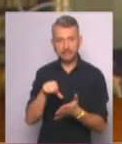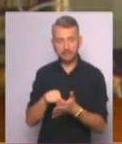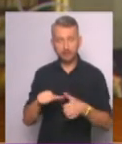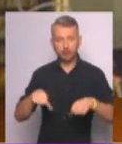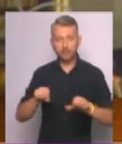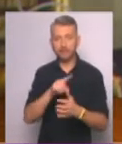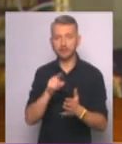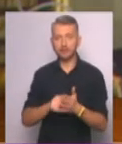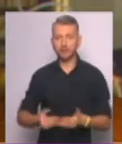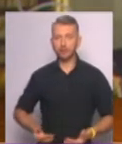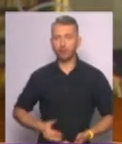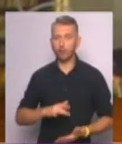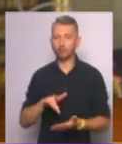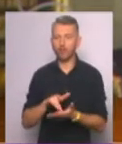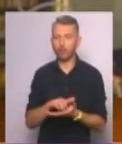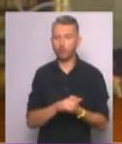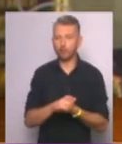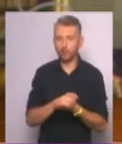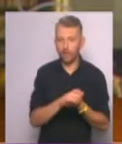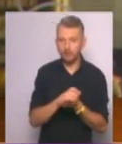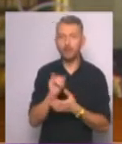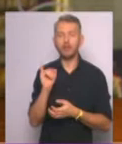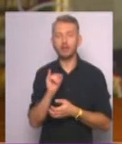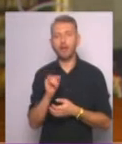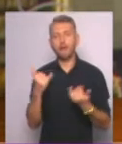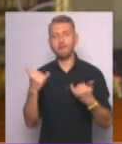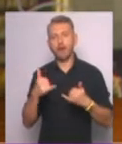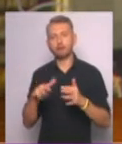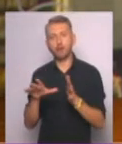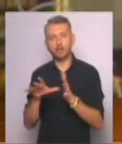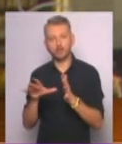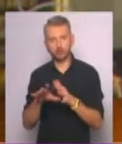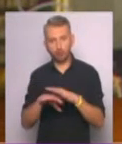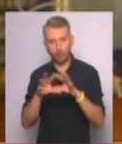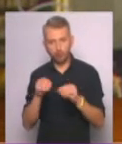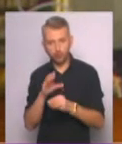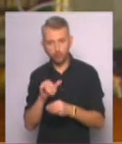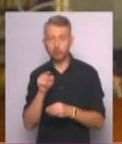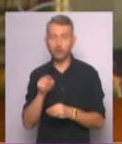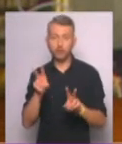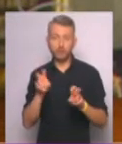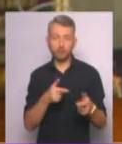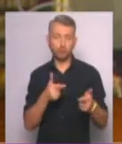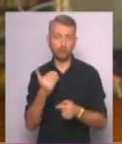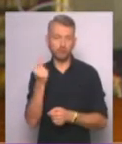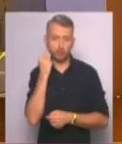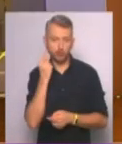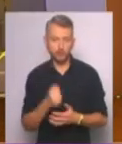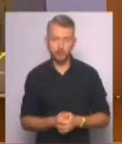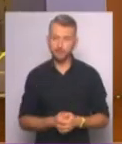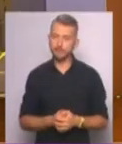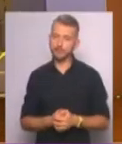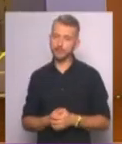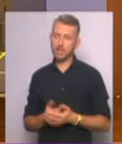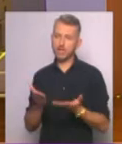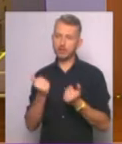комісії з питань житлового комунального господарства та паливно-енергетичного комплексу. Тож на цю тему також будемо готові вас почути. Пані Наталія,